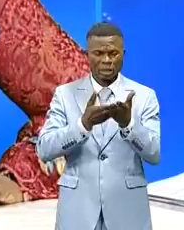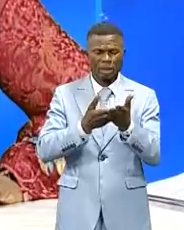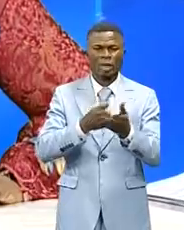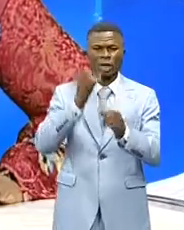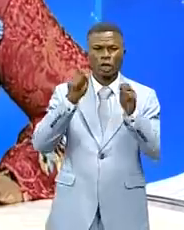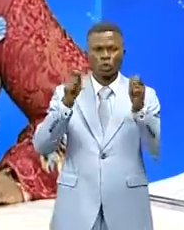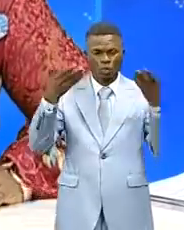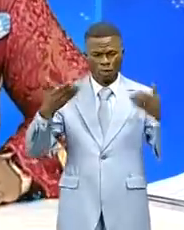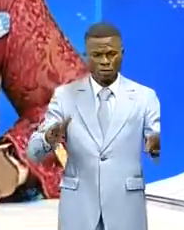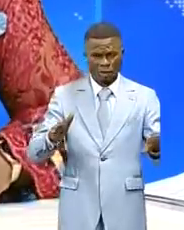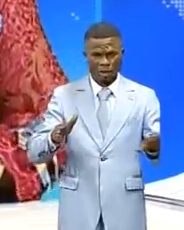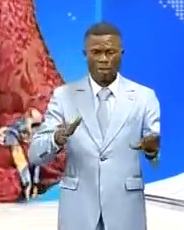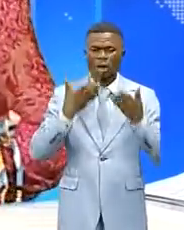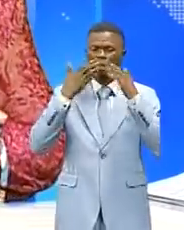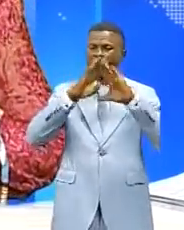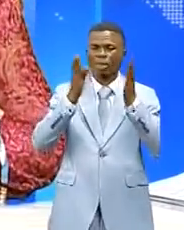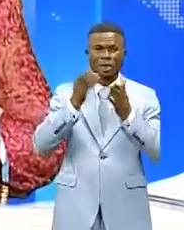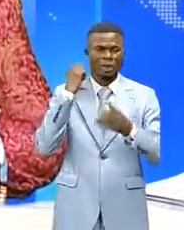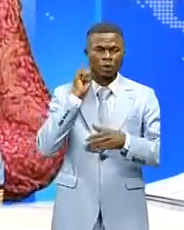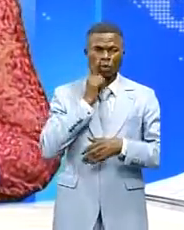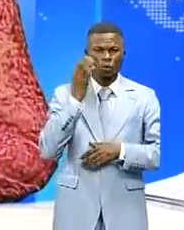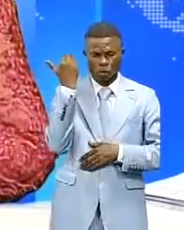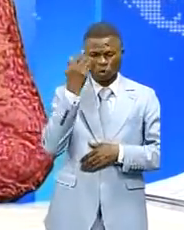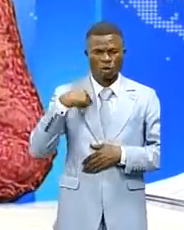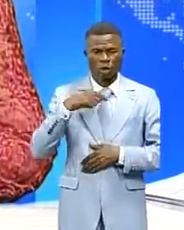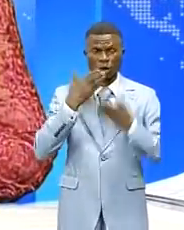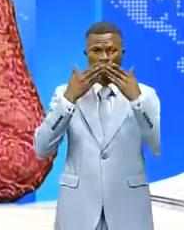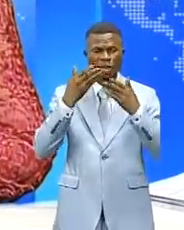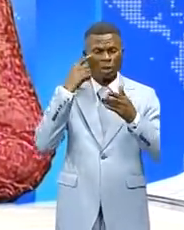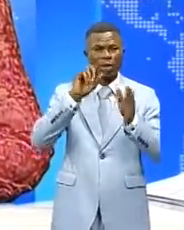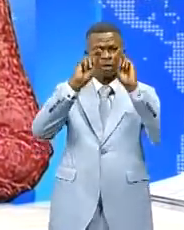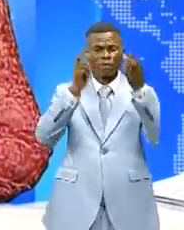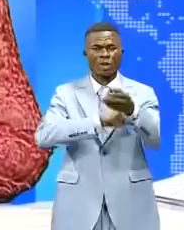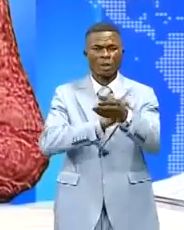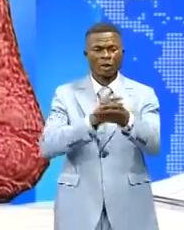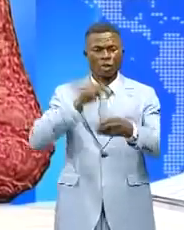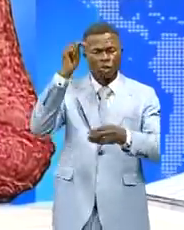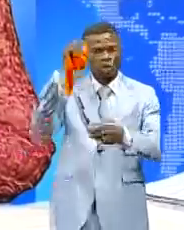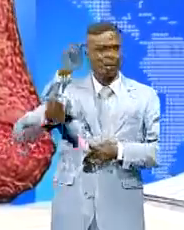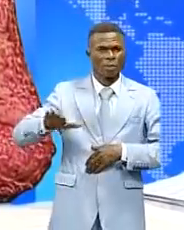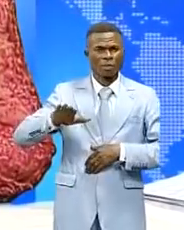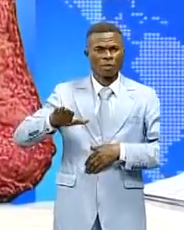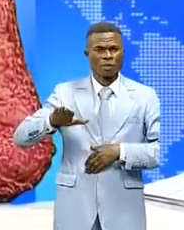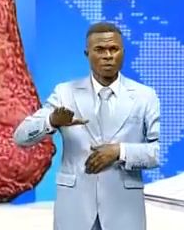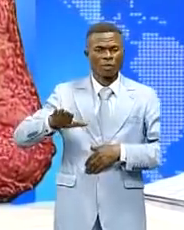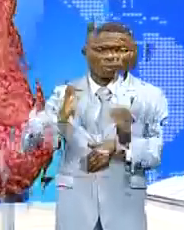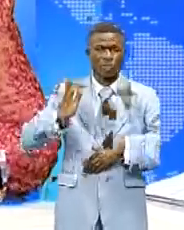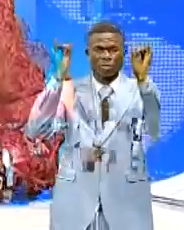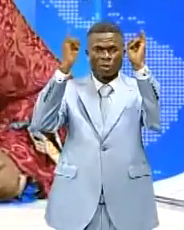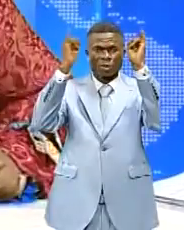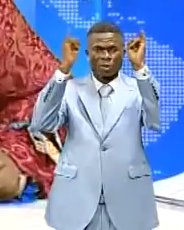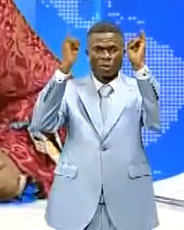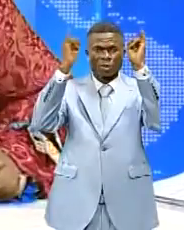complètement ce journal merci d'avoir suivi merci à vous qui nous suivait à goma au nord kivu est partout et sur cette vous est